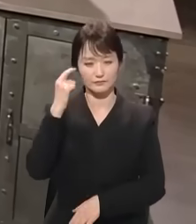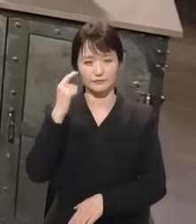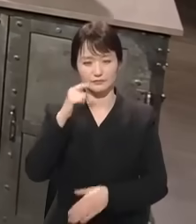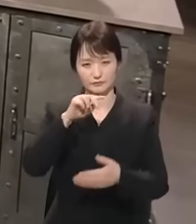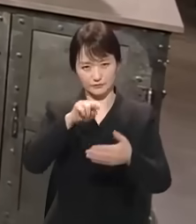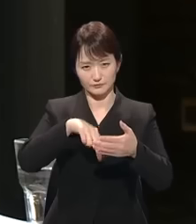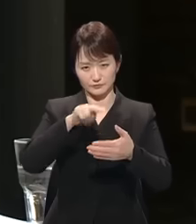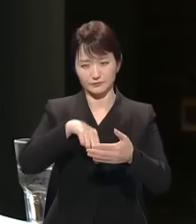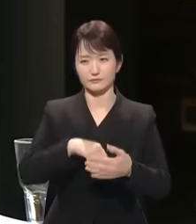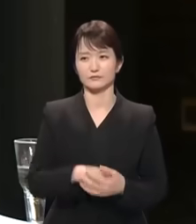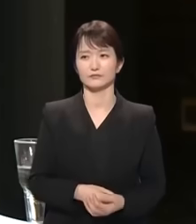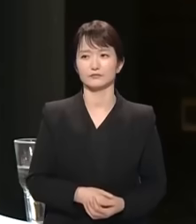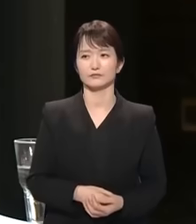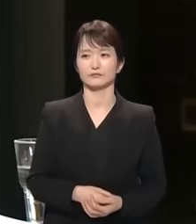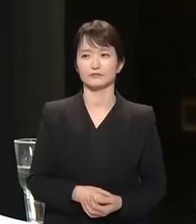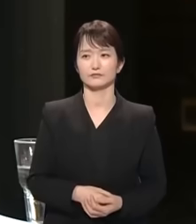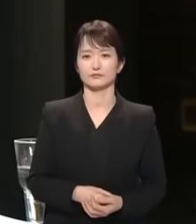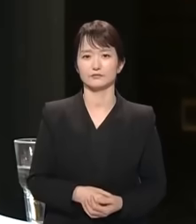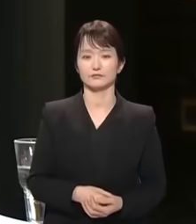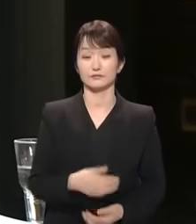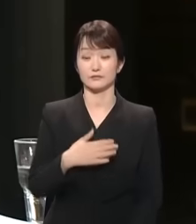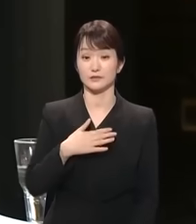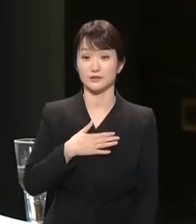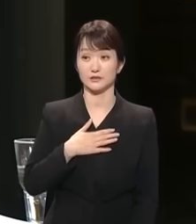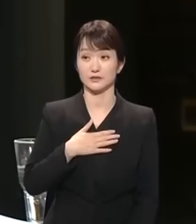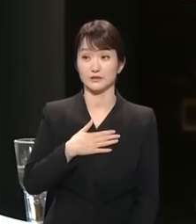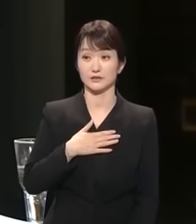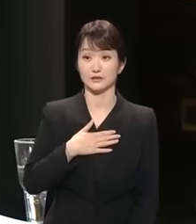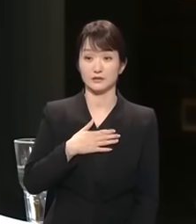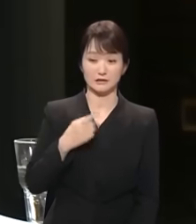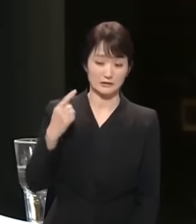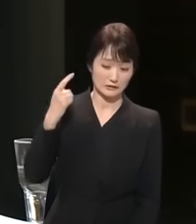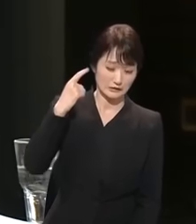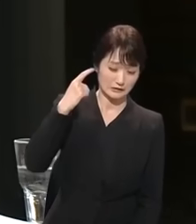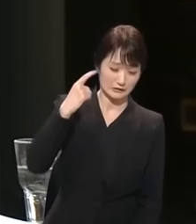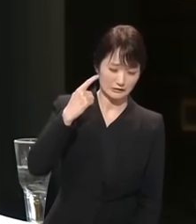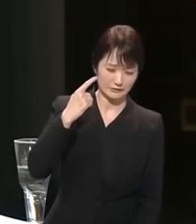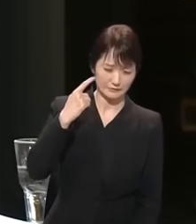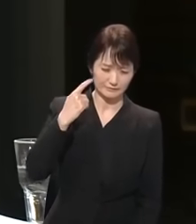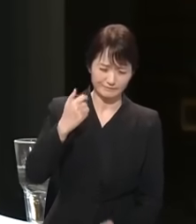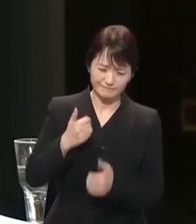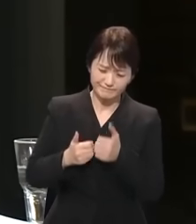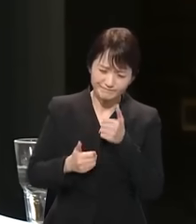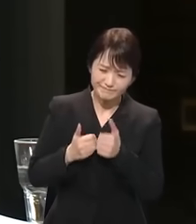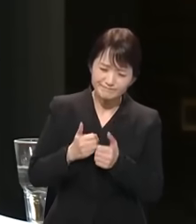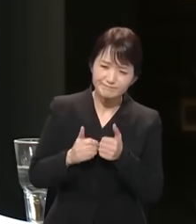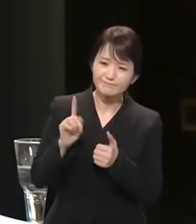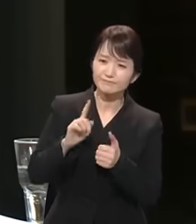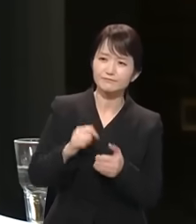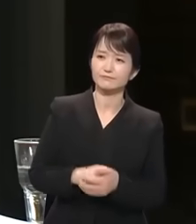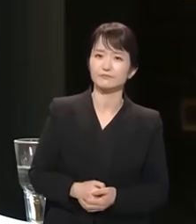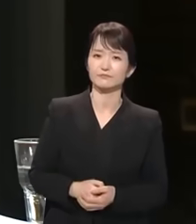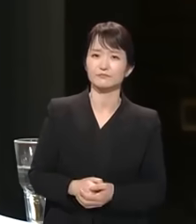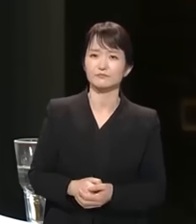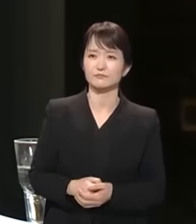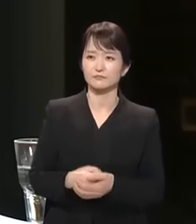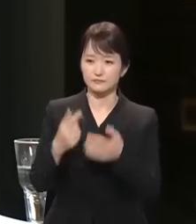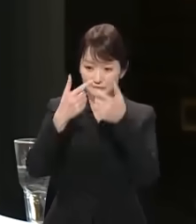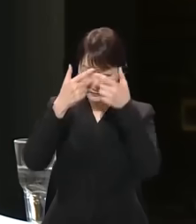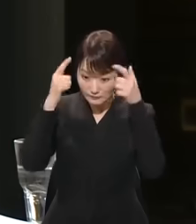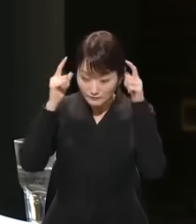좀 아 좀 좀 거슬렸던 대목은 이거였습니다 아이 학교가 되게